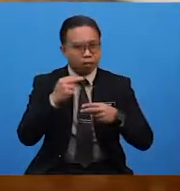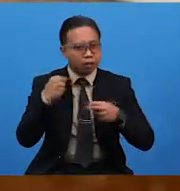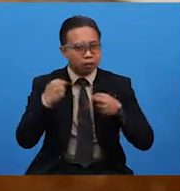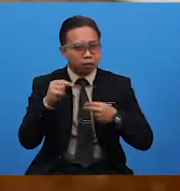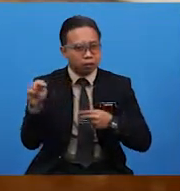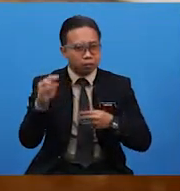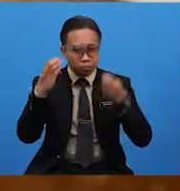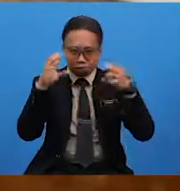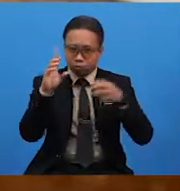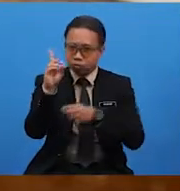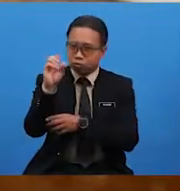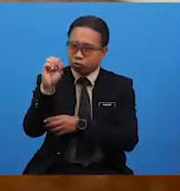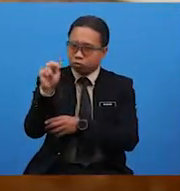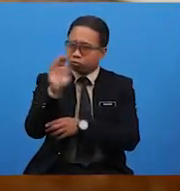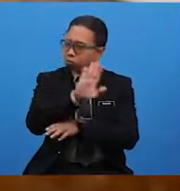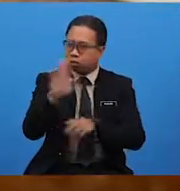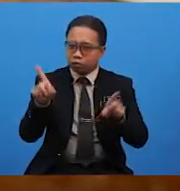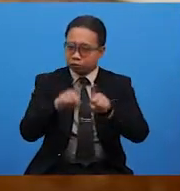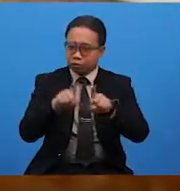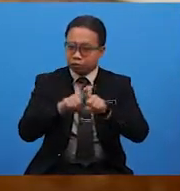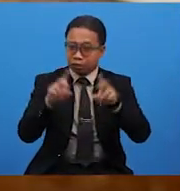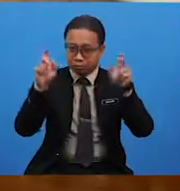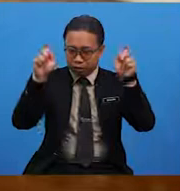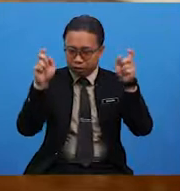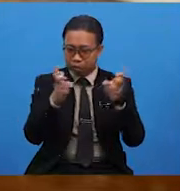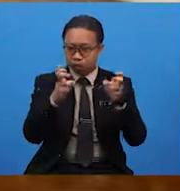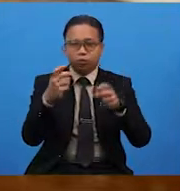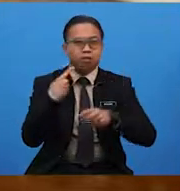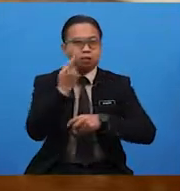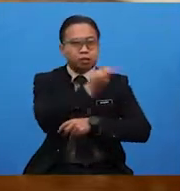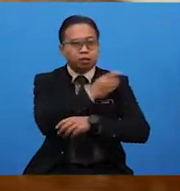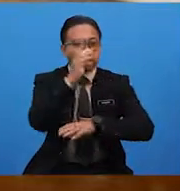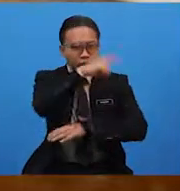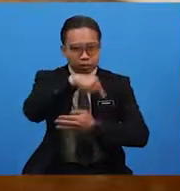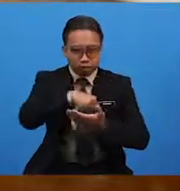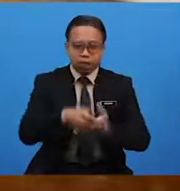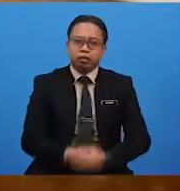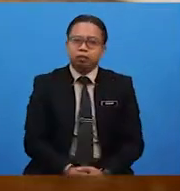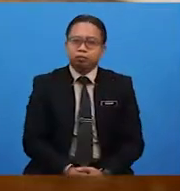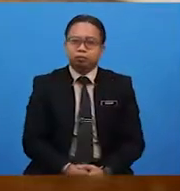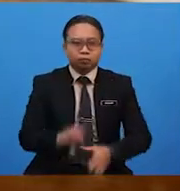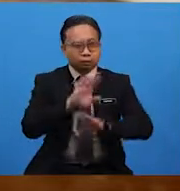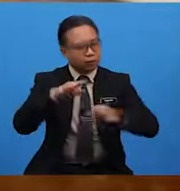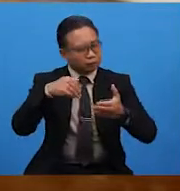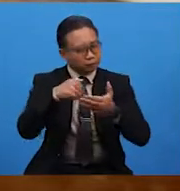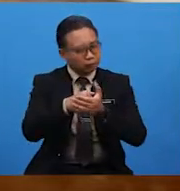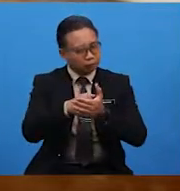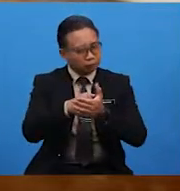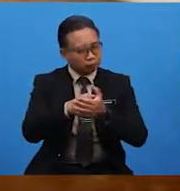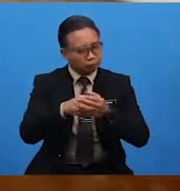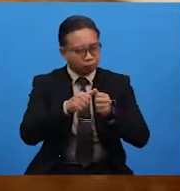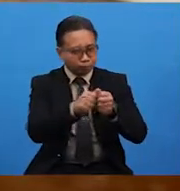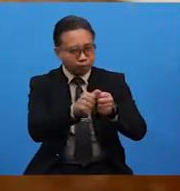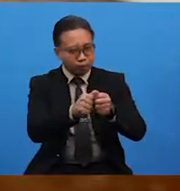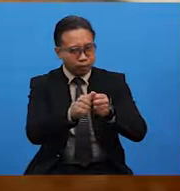tak selari dengan tajuk itu hari ini Nah itulah sebenarnya kepada pelajar-pelajar dosanya aliran seni visual barat Jangan sampai kita terpengaruh dengan aku